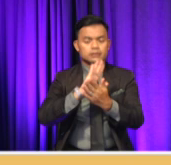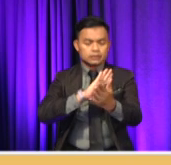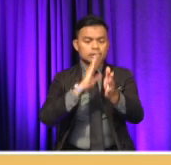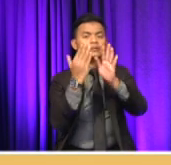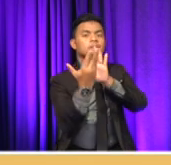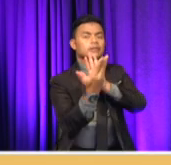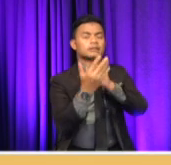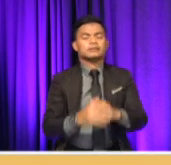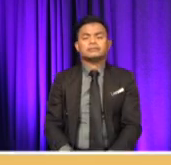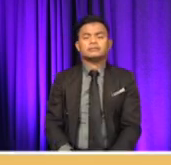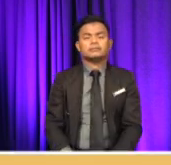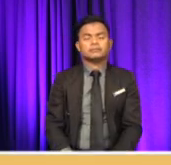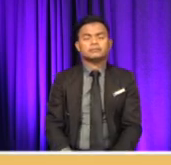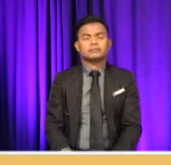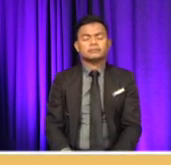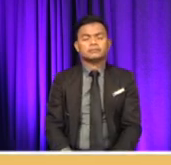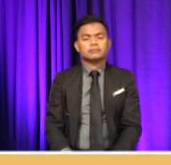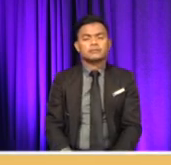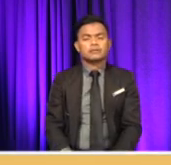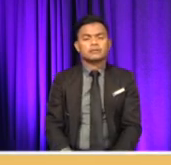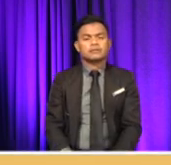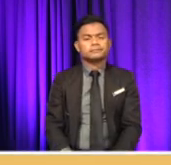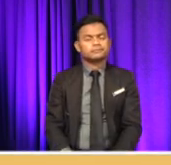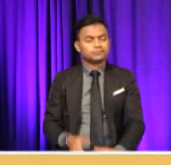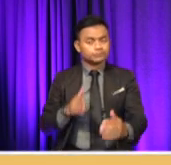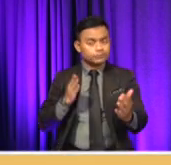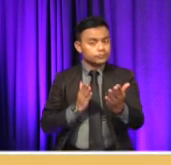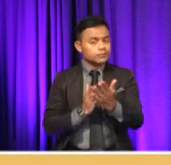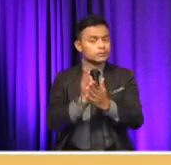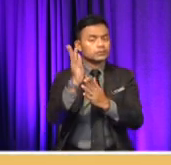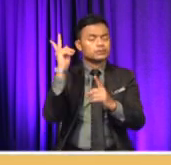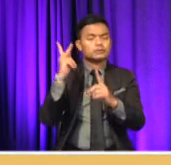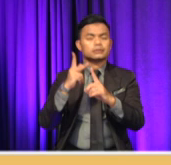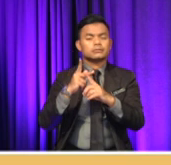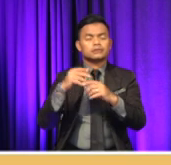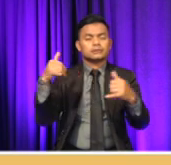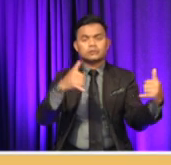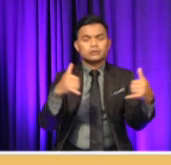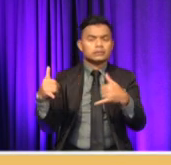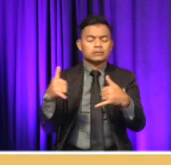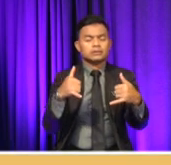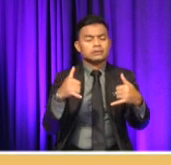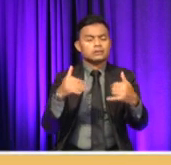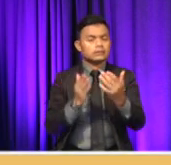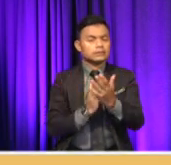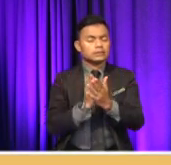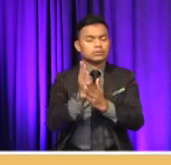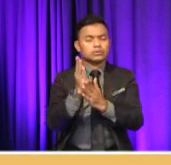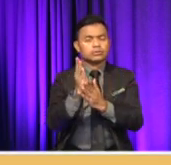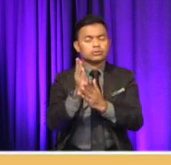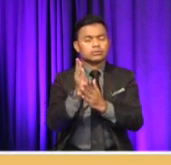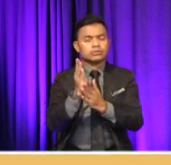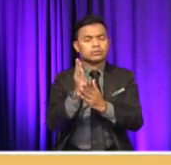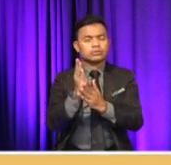kepada Sorry pada arus terus kepada arus ulang adik yang ini penerus vertifipaya ditukar pada